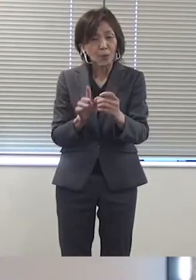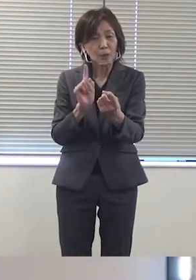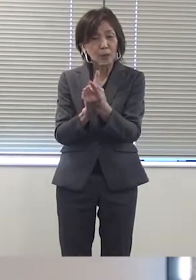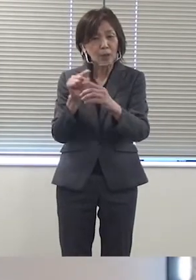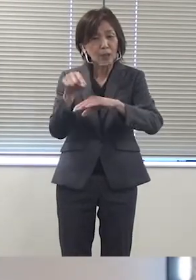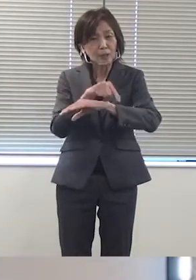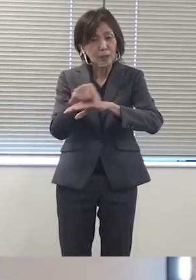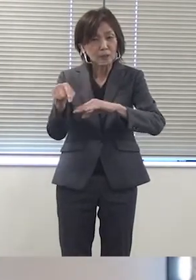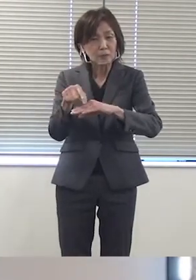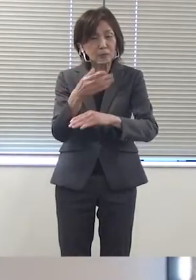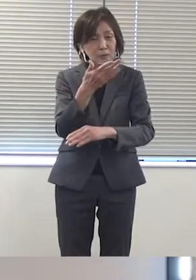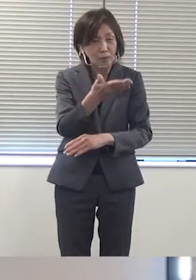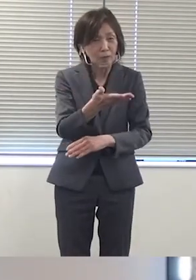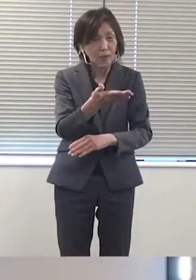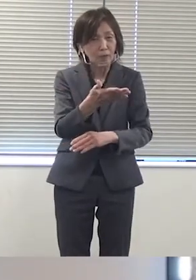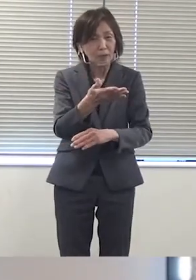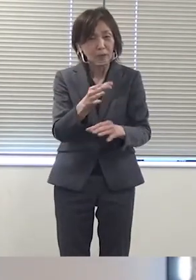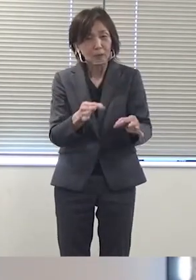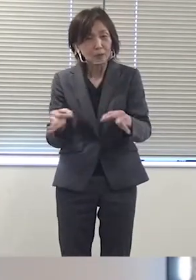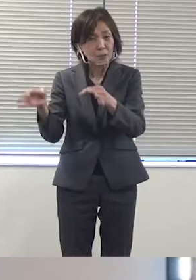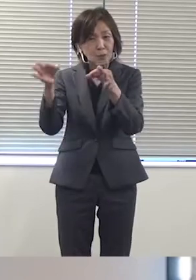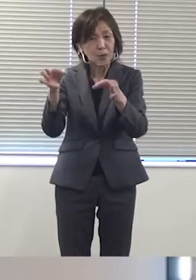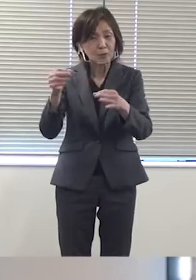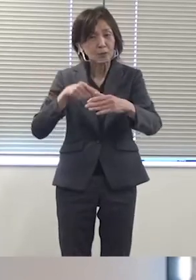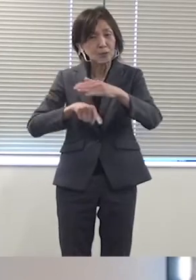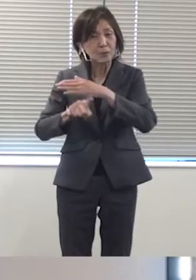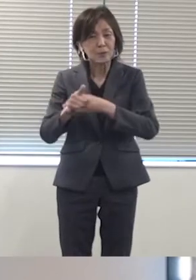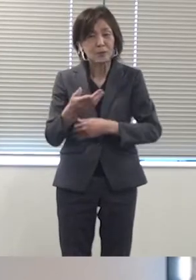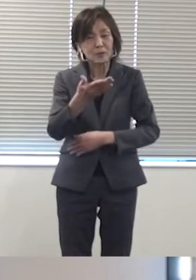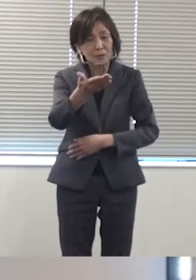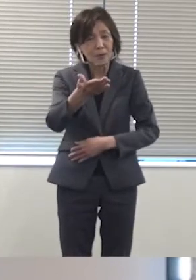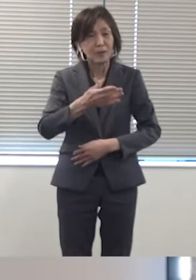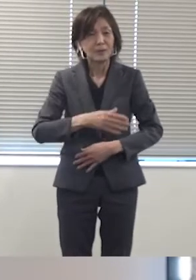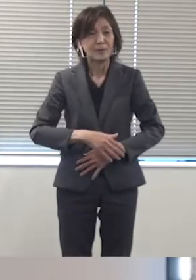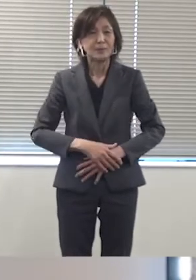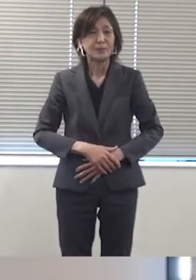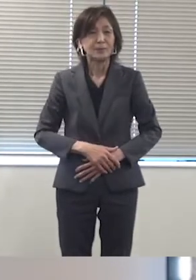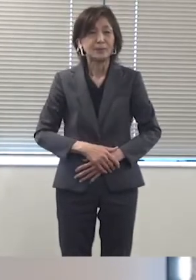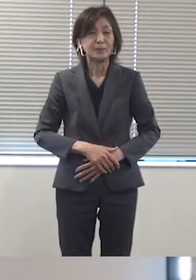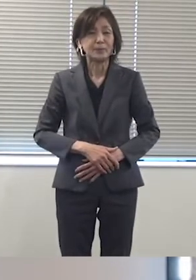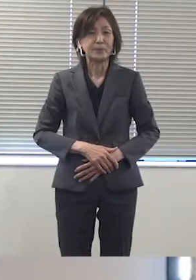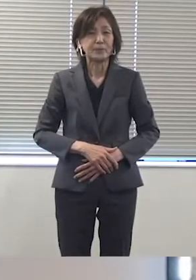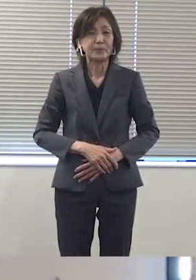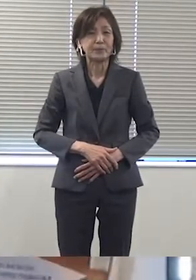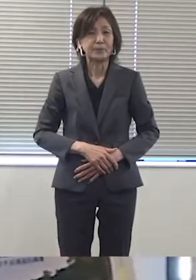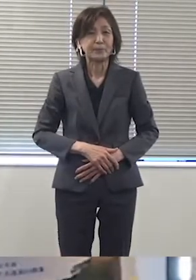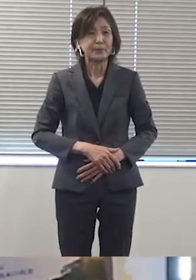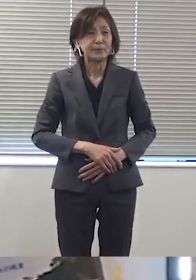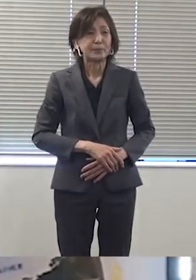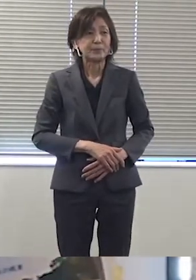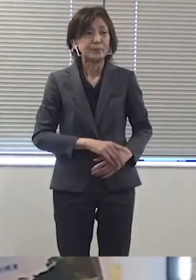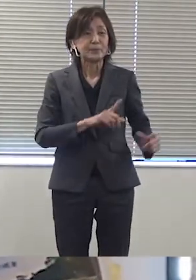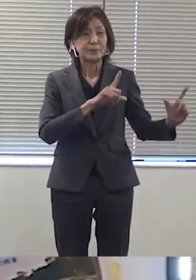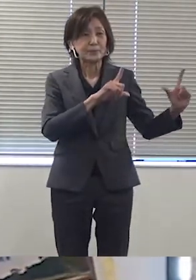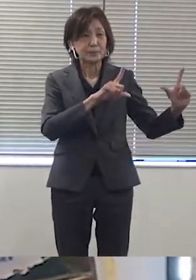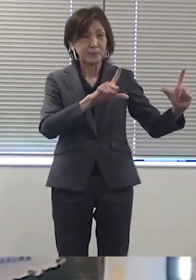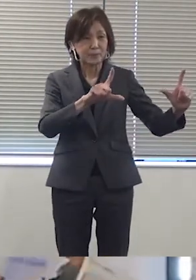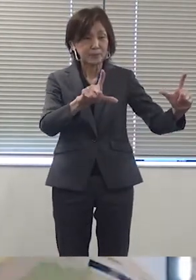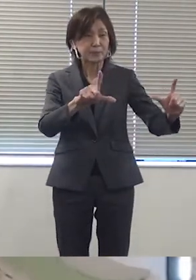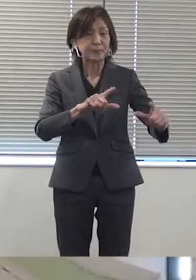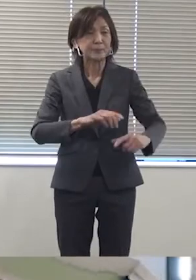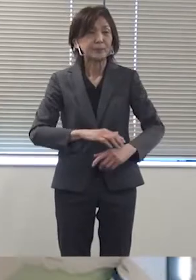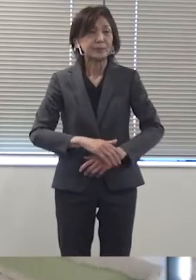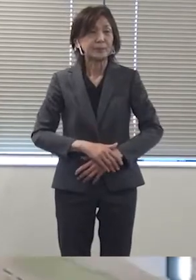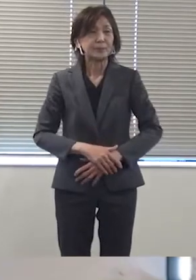上がったので 。はい、あとでちょっと財政当局から補足してもらいますが、この彼の横のです